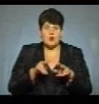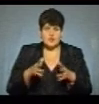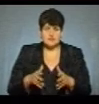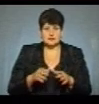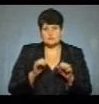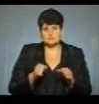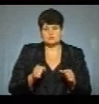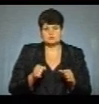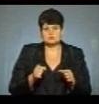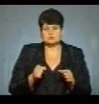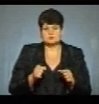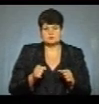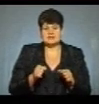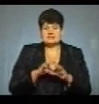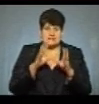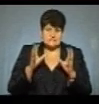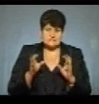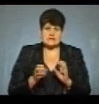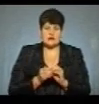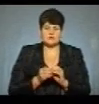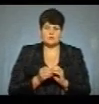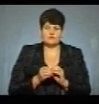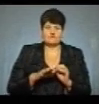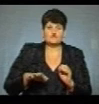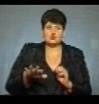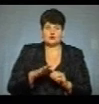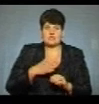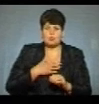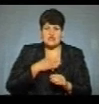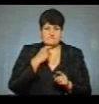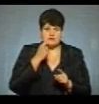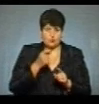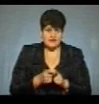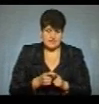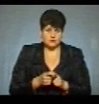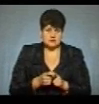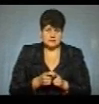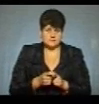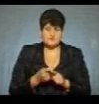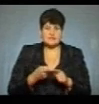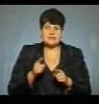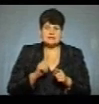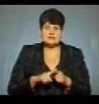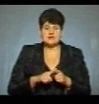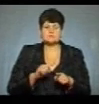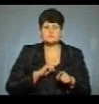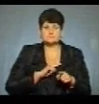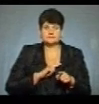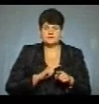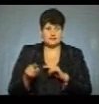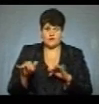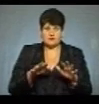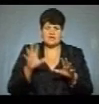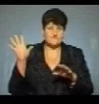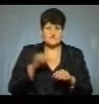десь пересікаються ваші повноваження? Загалом, в зоні моєї відповідальності це оперативне реагування на